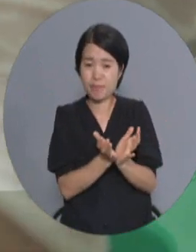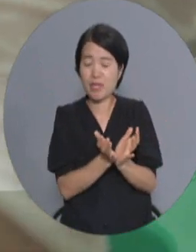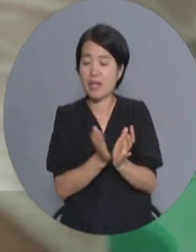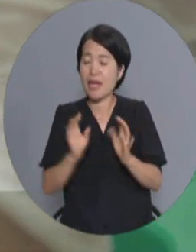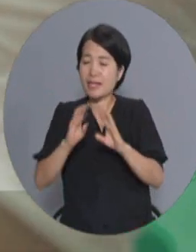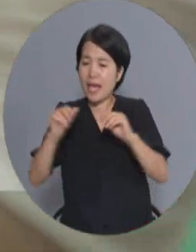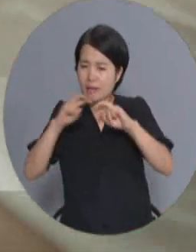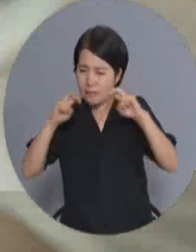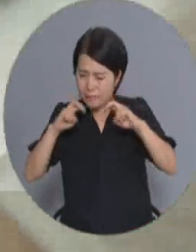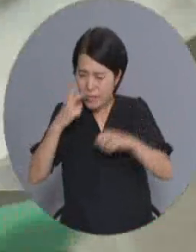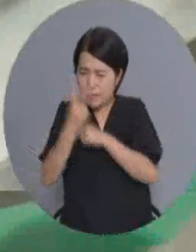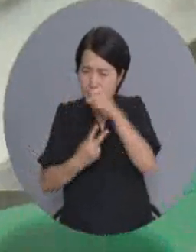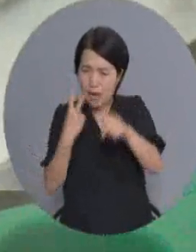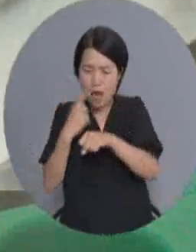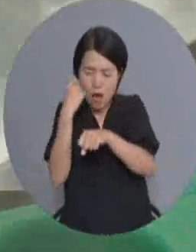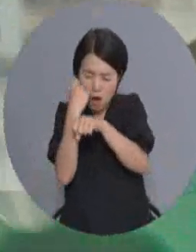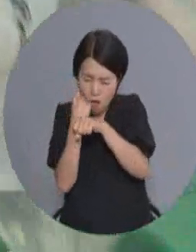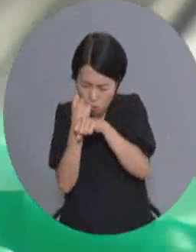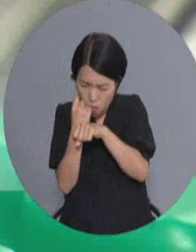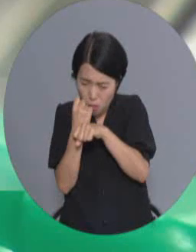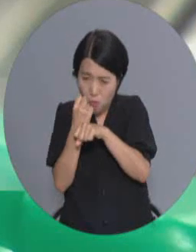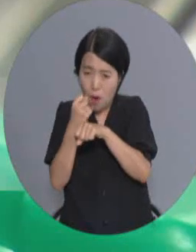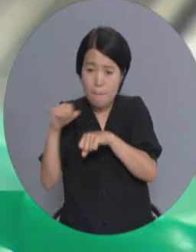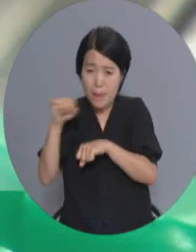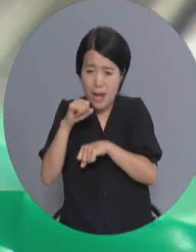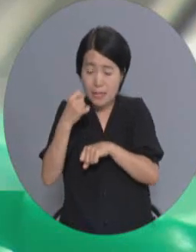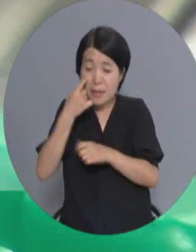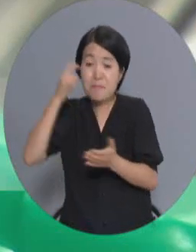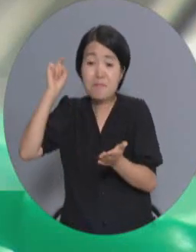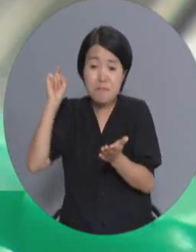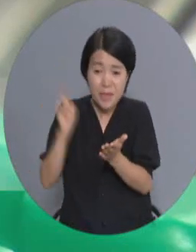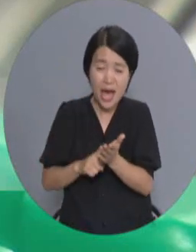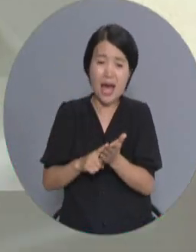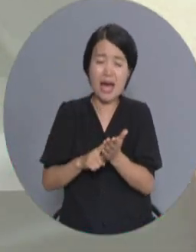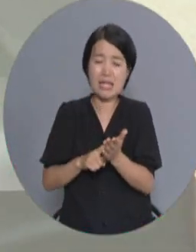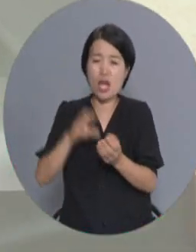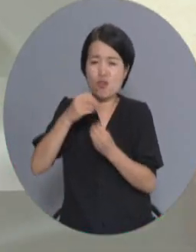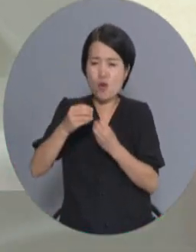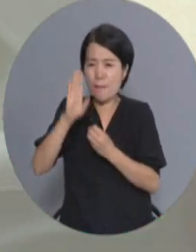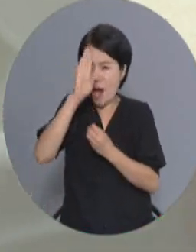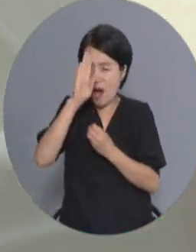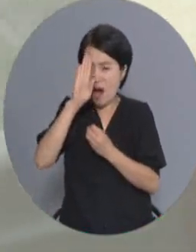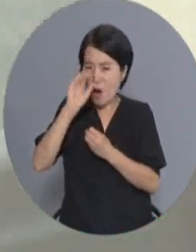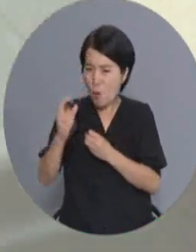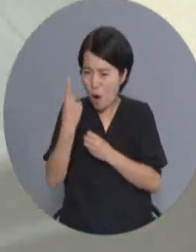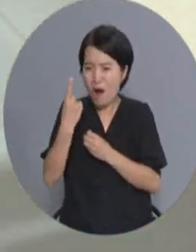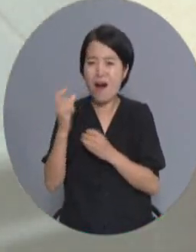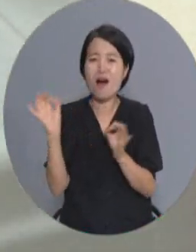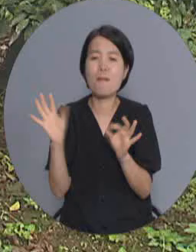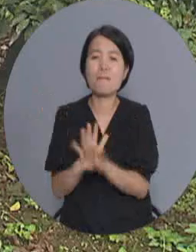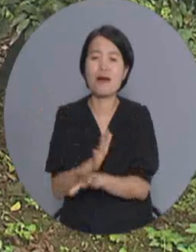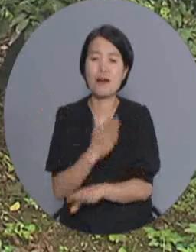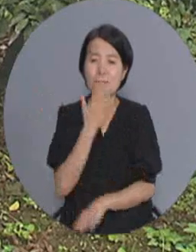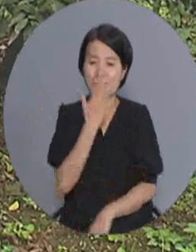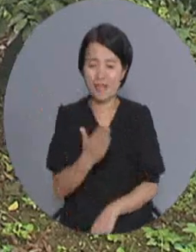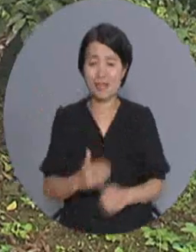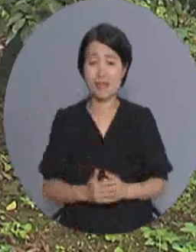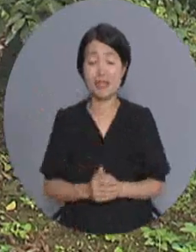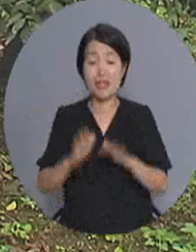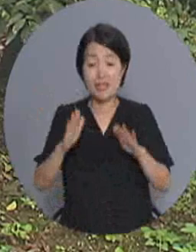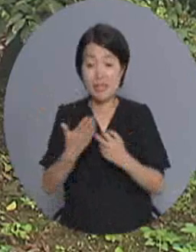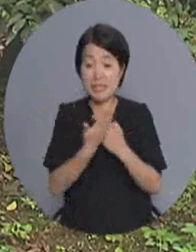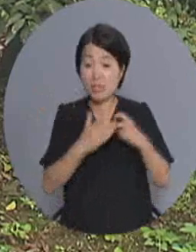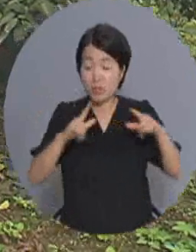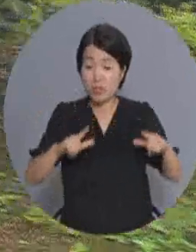2년여의 연구 끝에 찾아낸 이 바이러스는 감귤 궤양병의 원인균을 없애는 것으로 확인됐습니다. 현재